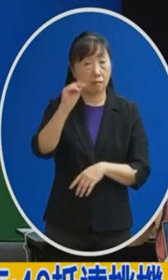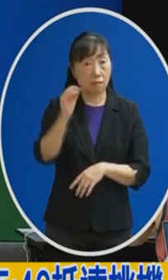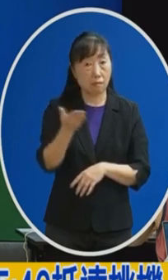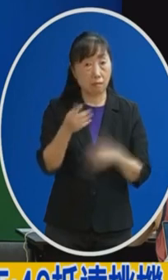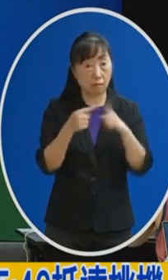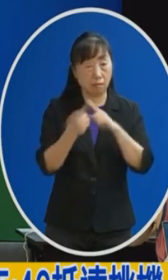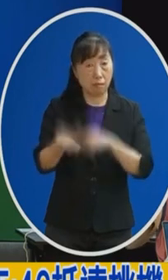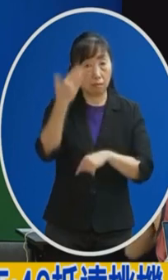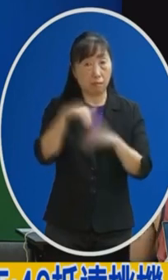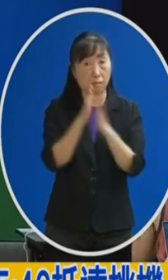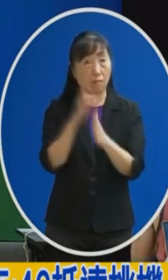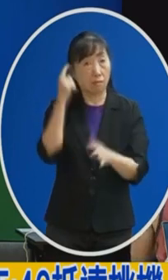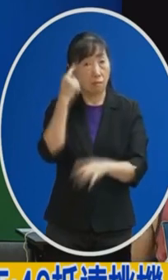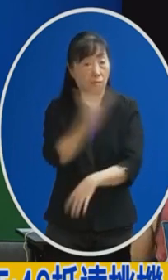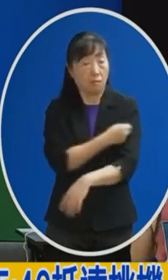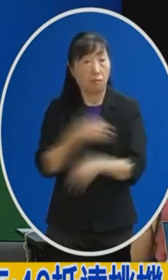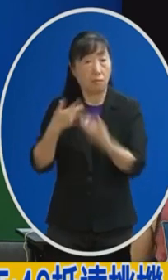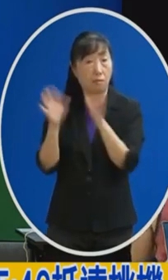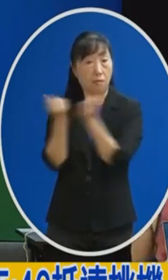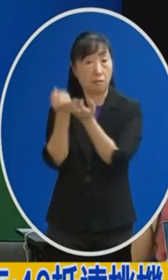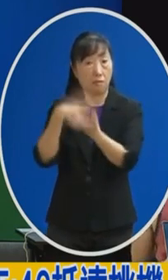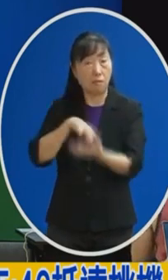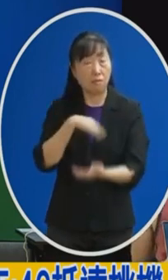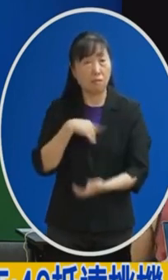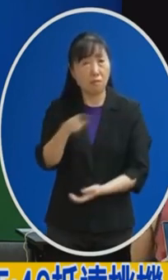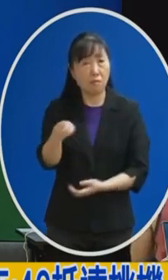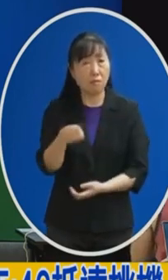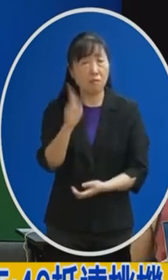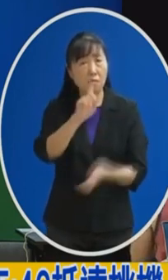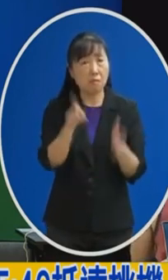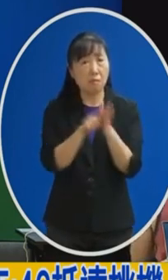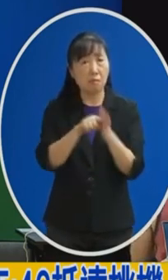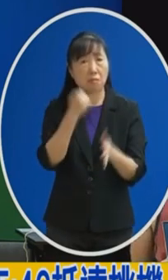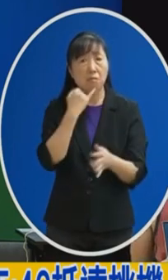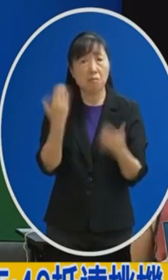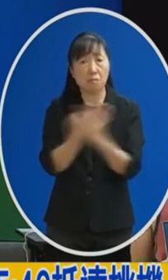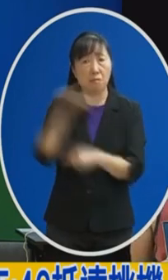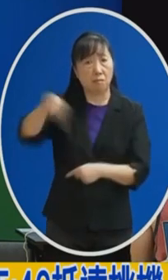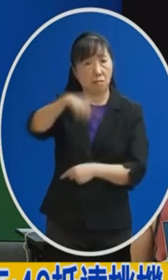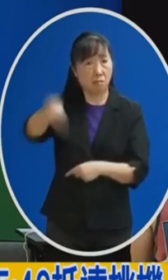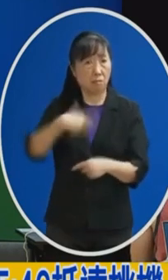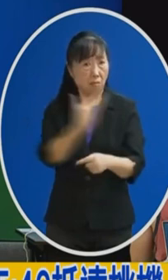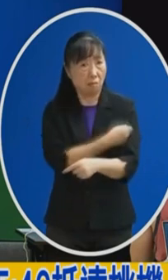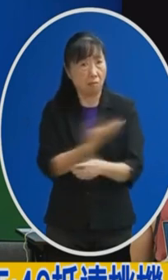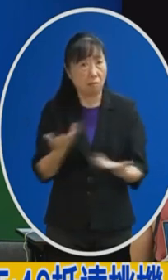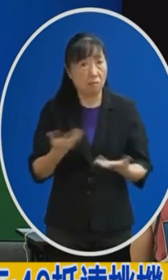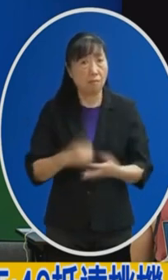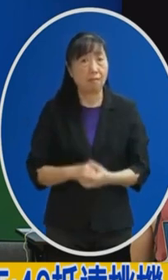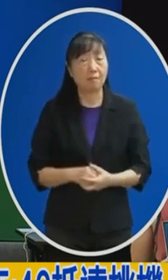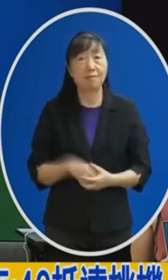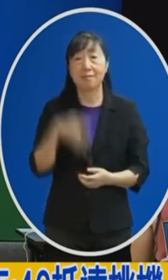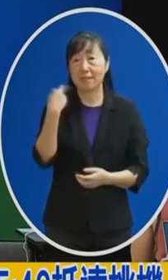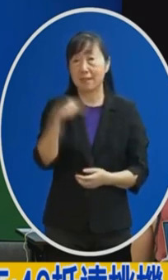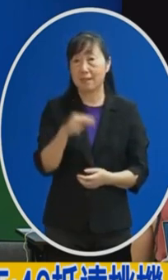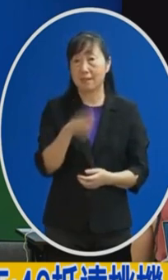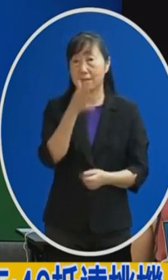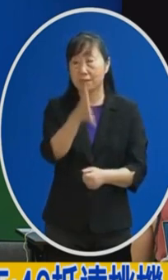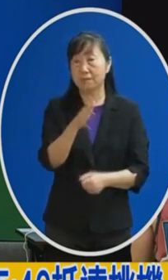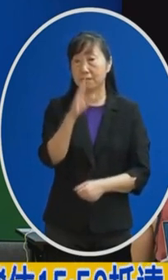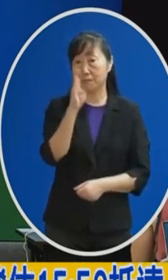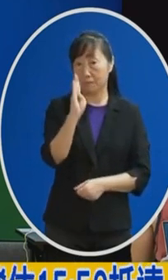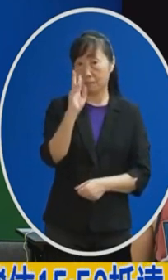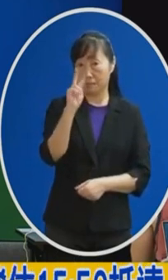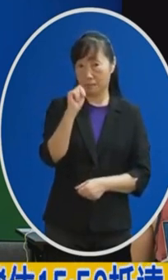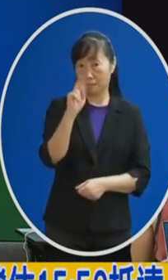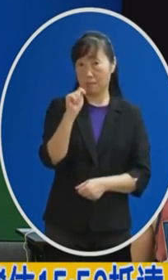问一下指挥中心预估最快几月可以轮到第三轮预约的民众来打莫德纳？第二个问题是想要请教 BNT 最快是